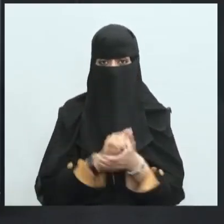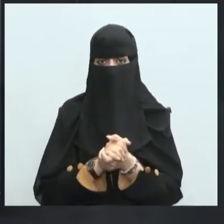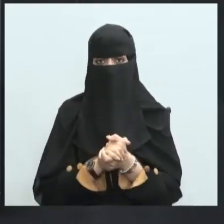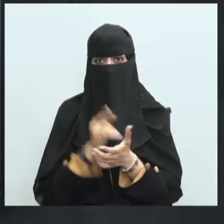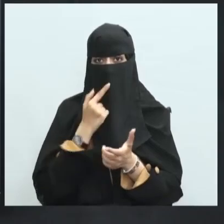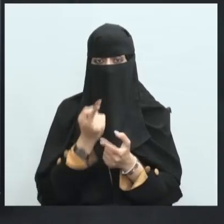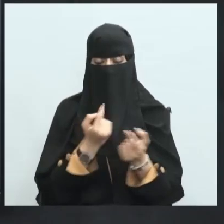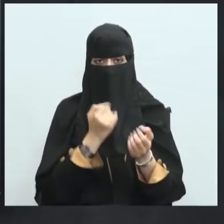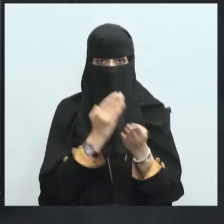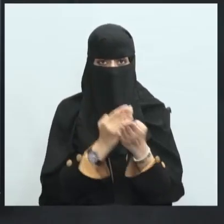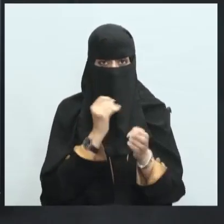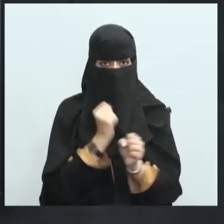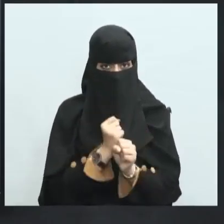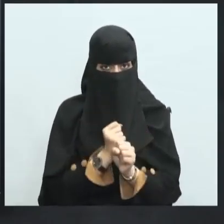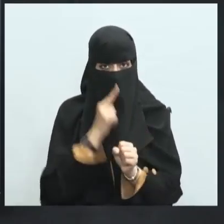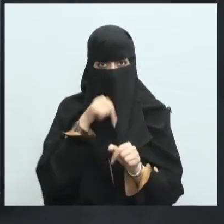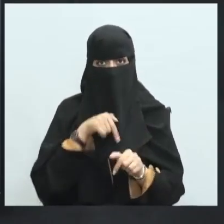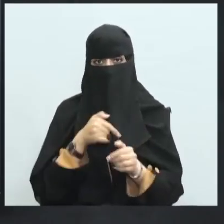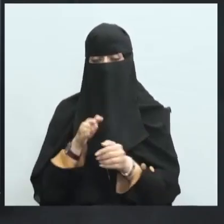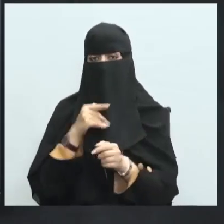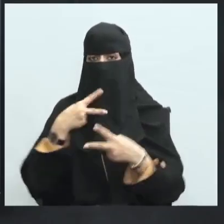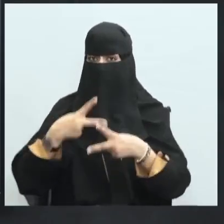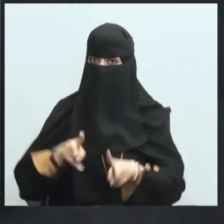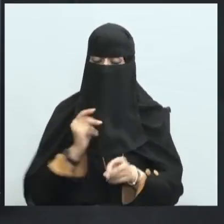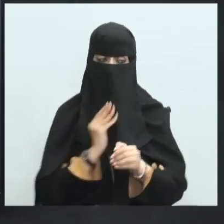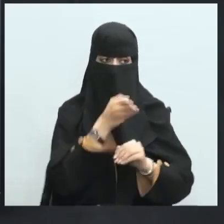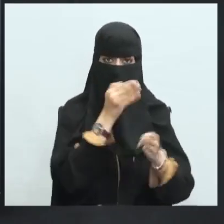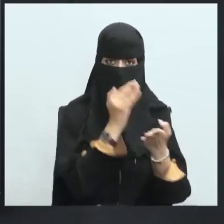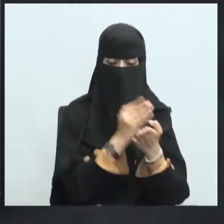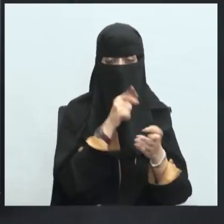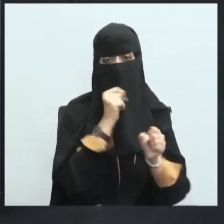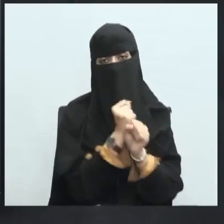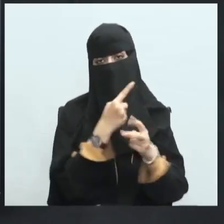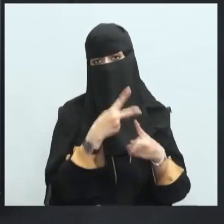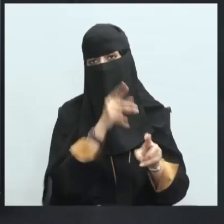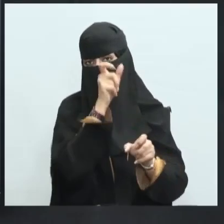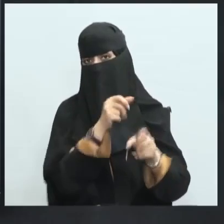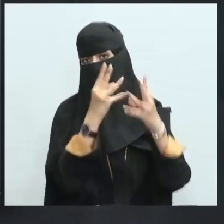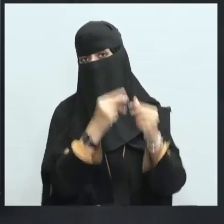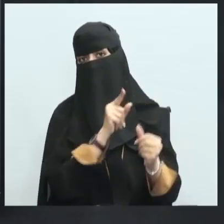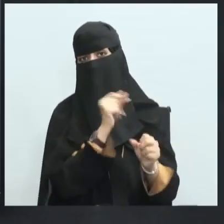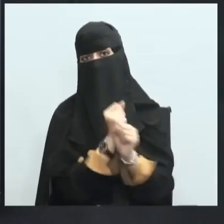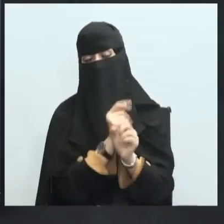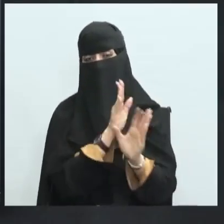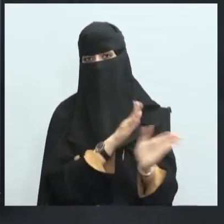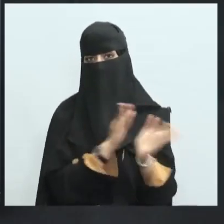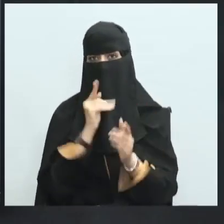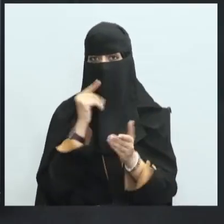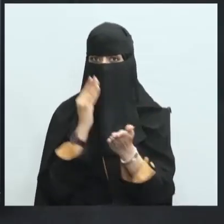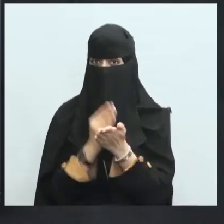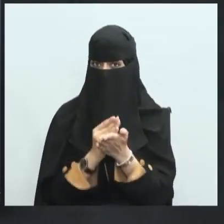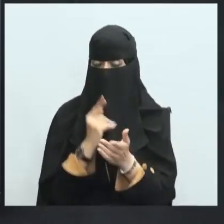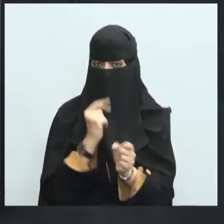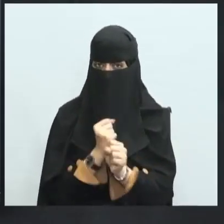المتطلبات تلك الرخصه يحصل الشخص على رخصه لمزاوله تلك المهنه هذه